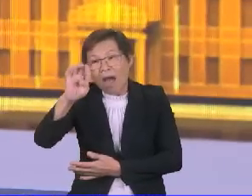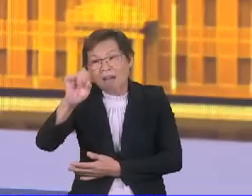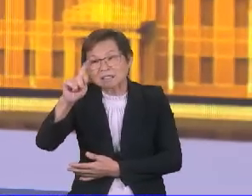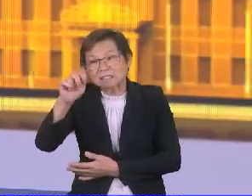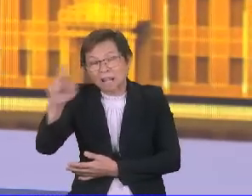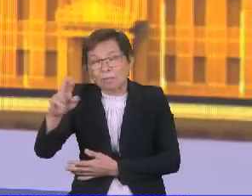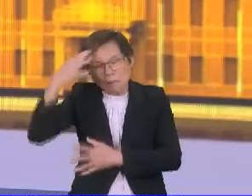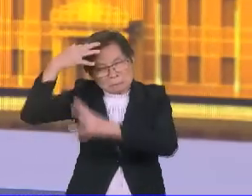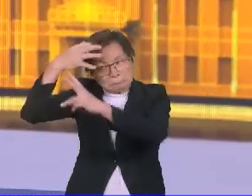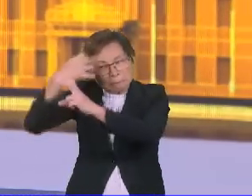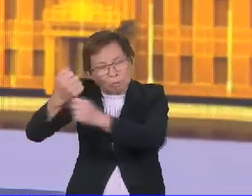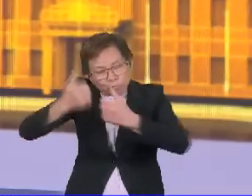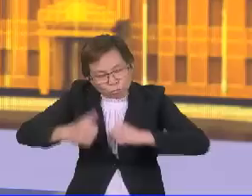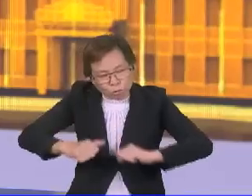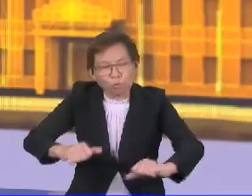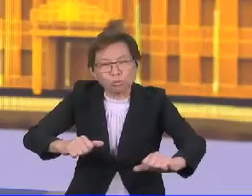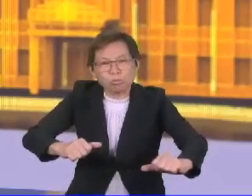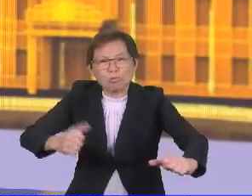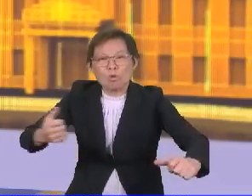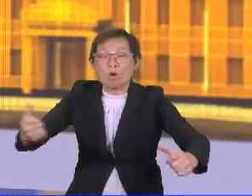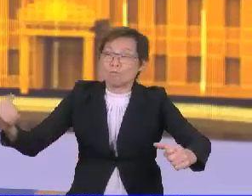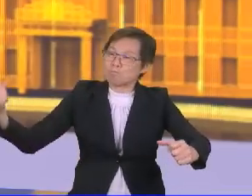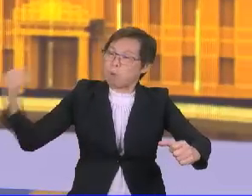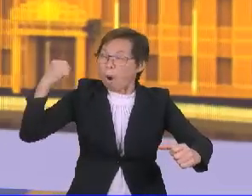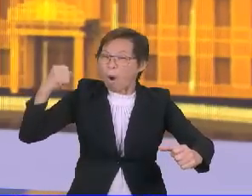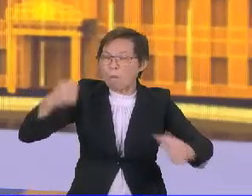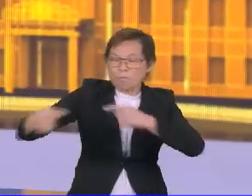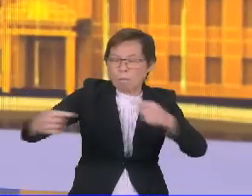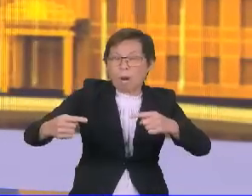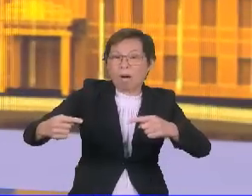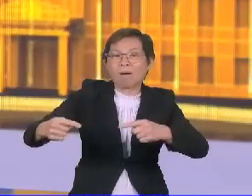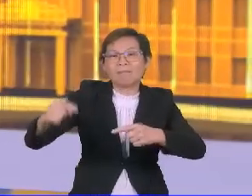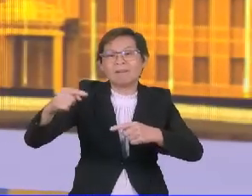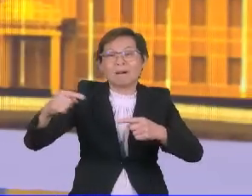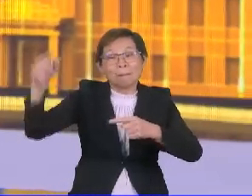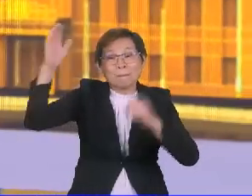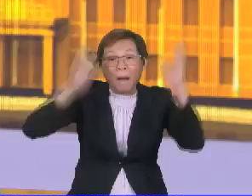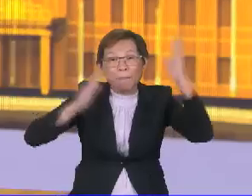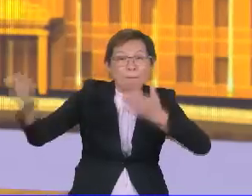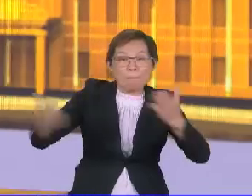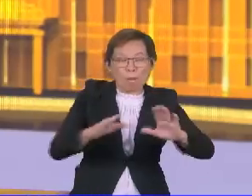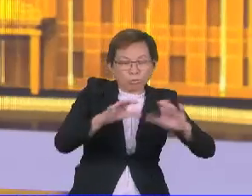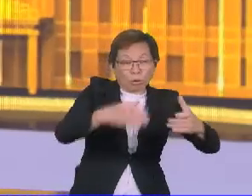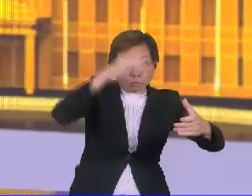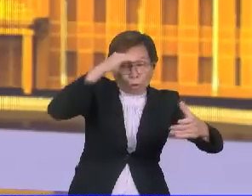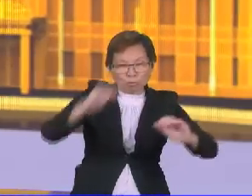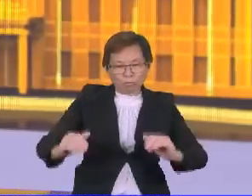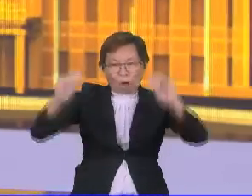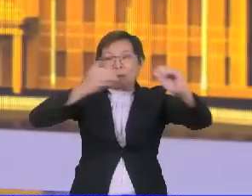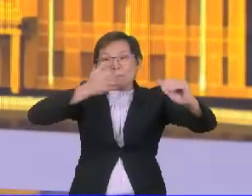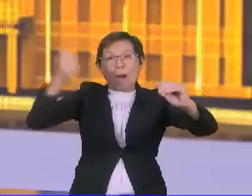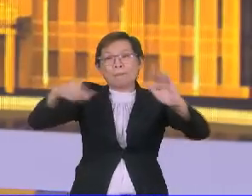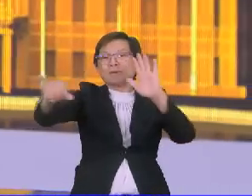berhasil meneruskan dominasi harimau Selatan dalam saingan Liga Malaysia sekaligus membawa pasukan itu ke tahap lebih baik berdasarkan